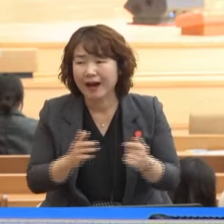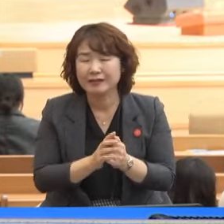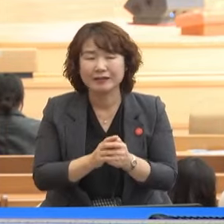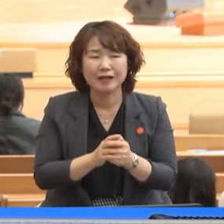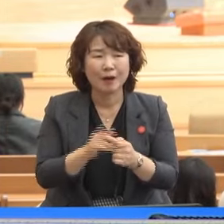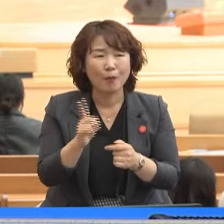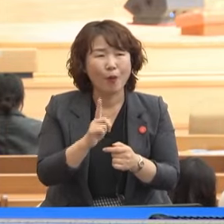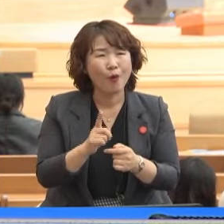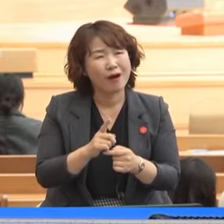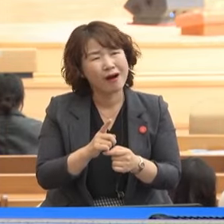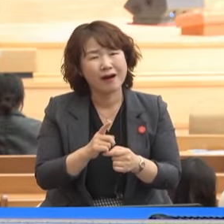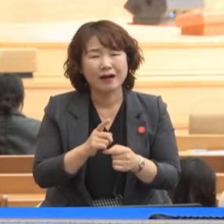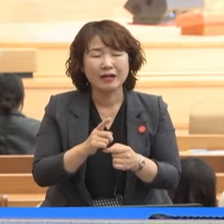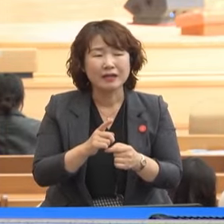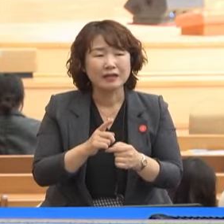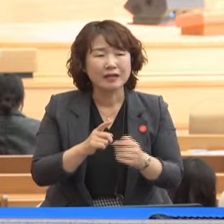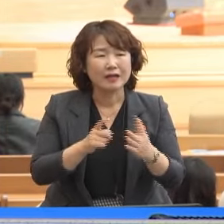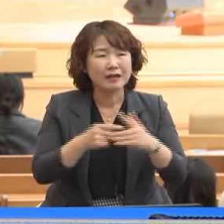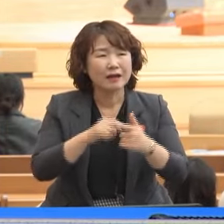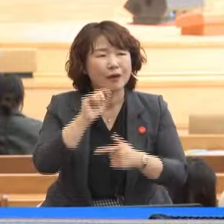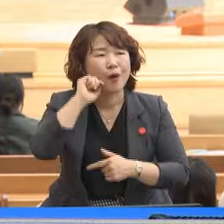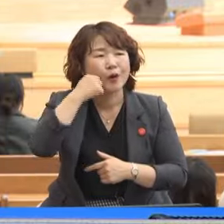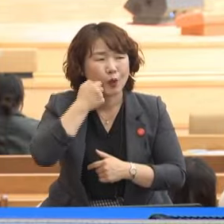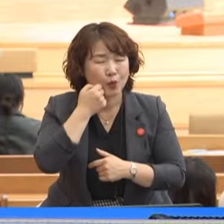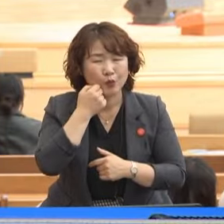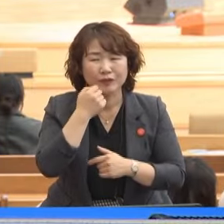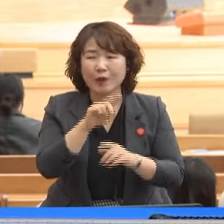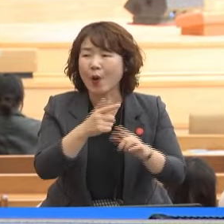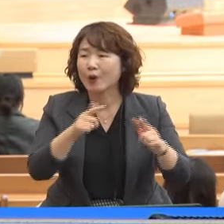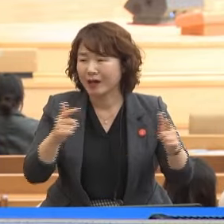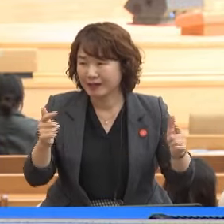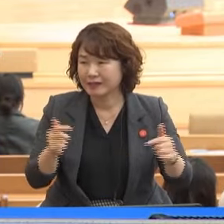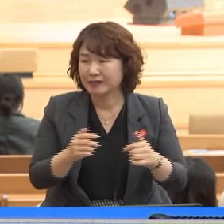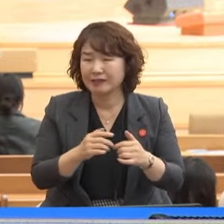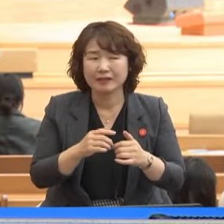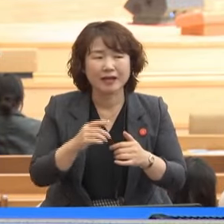이상만 야리시리한 음란, 마약,